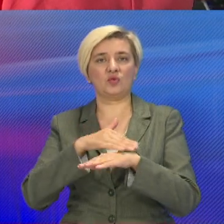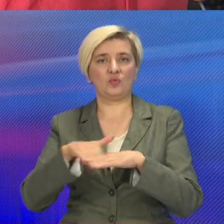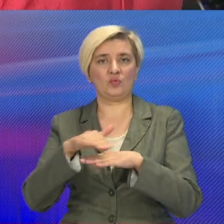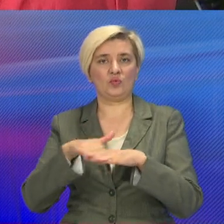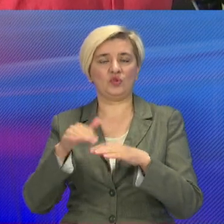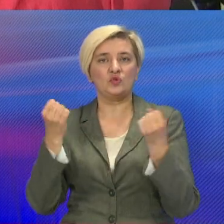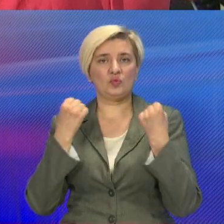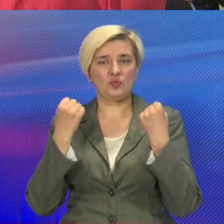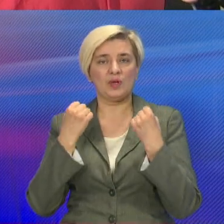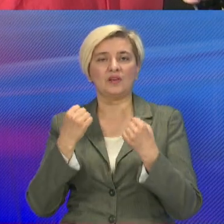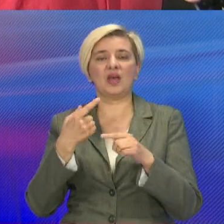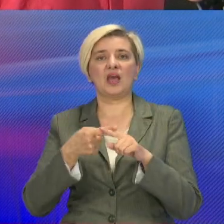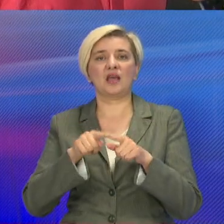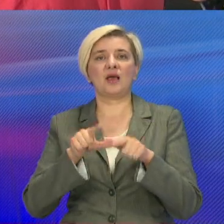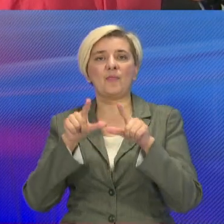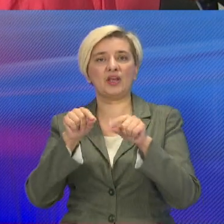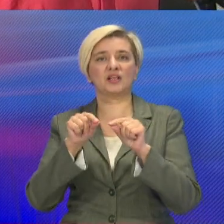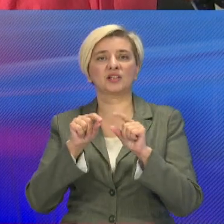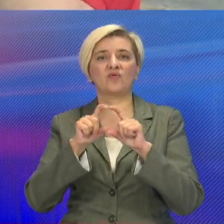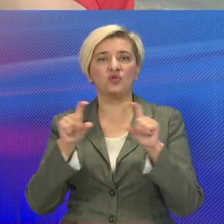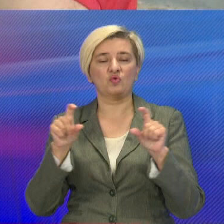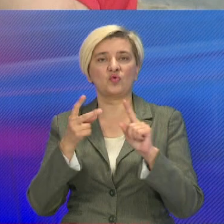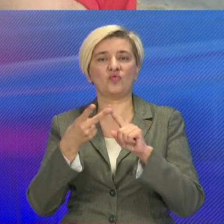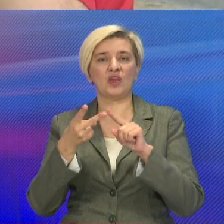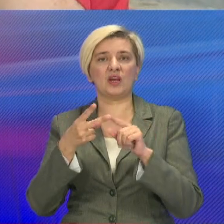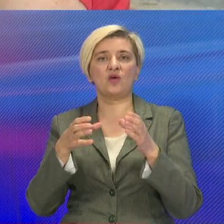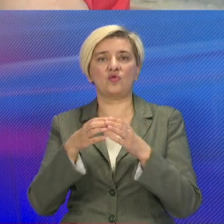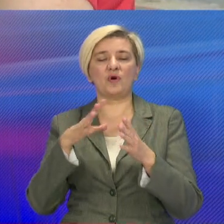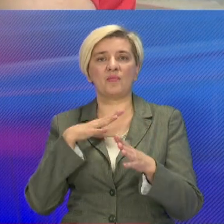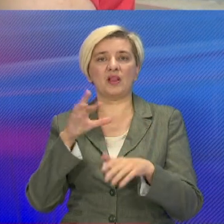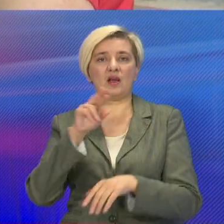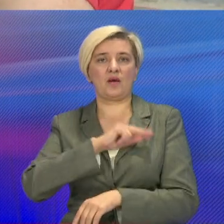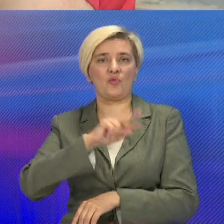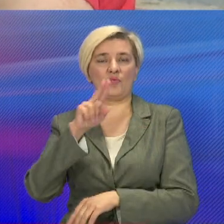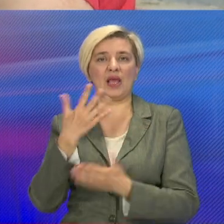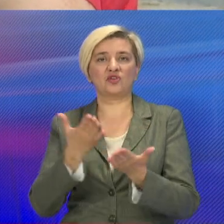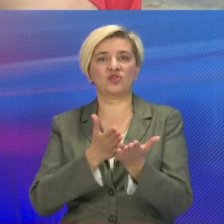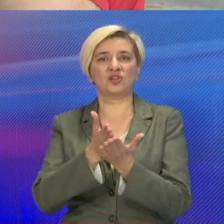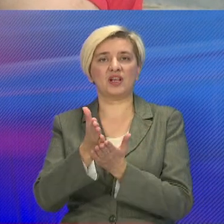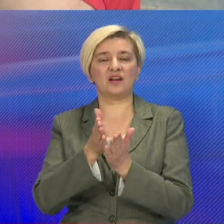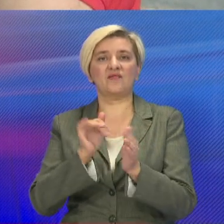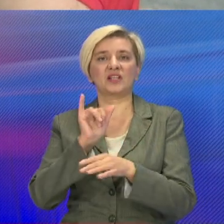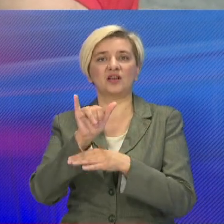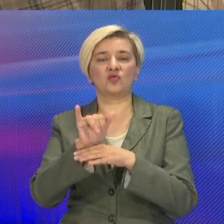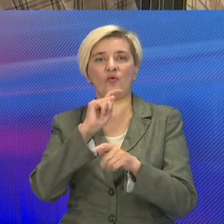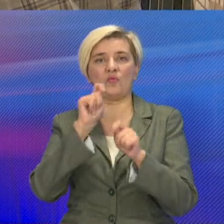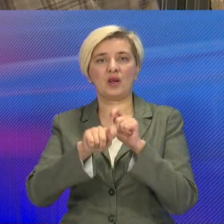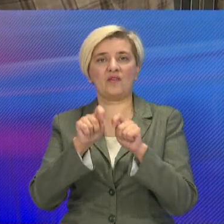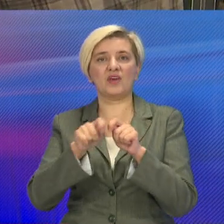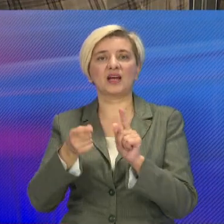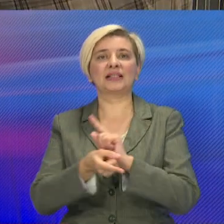у Астрынскую школу другая. Группа тут працевала уже у пятницу, а зараз мета визиту стала проверка выправленных за